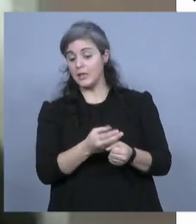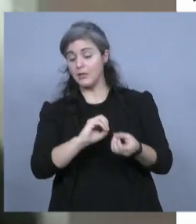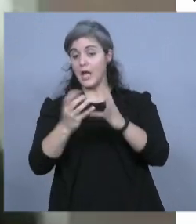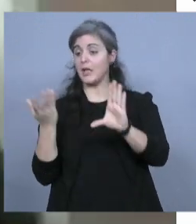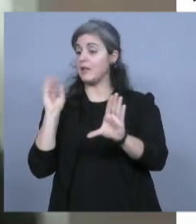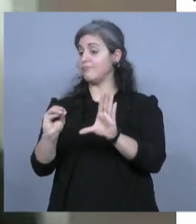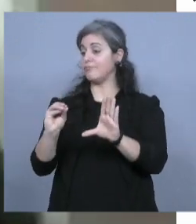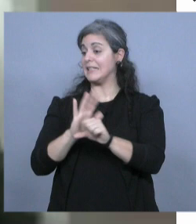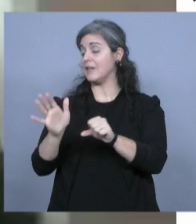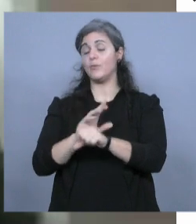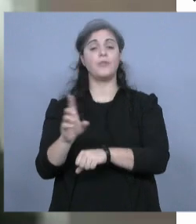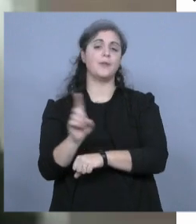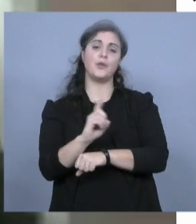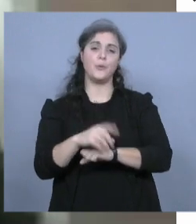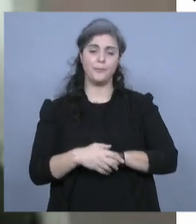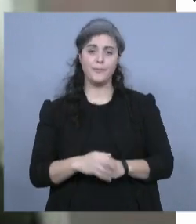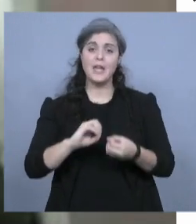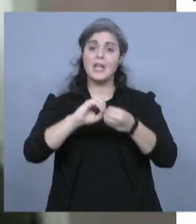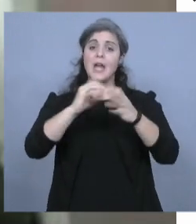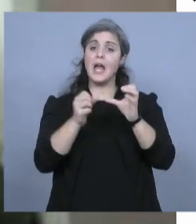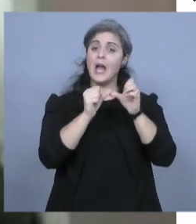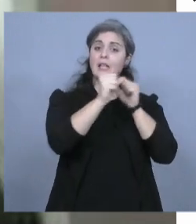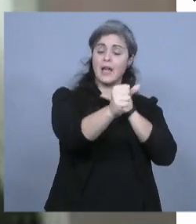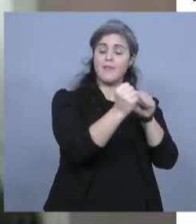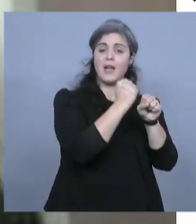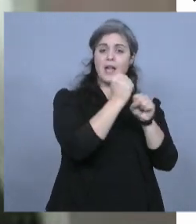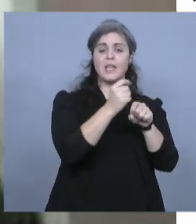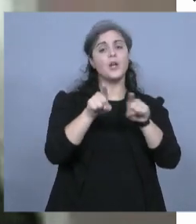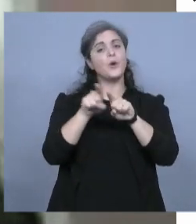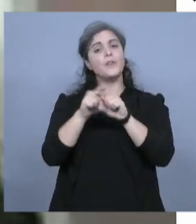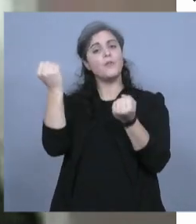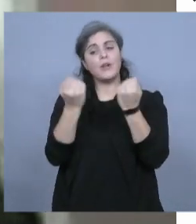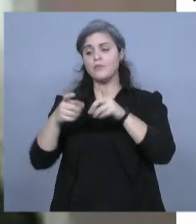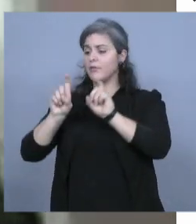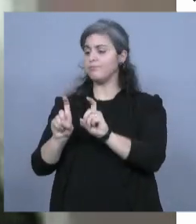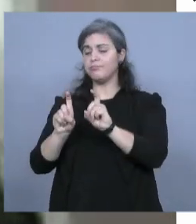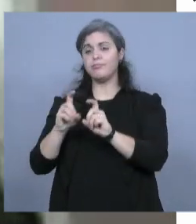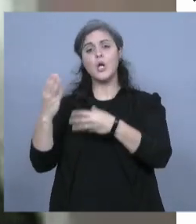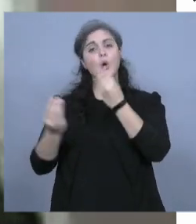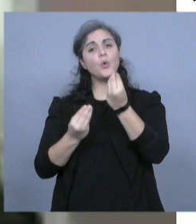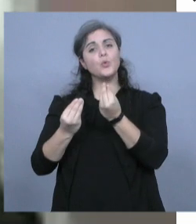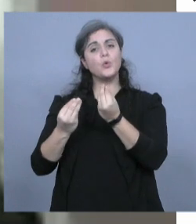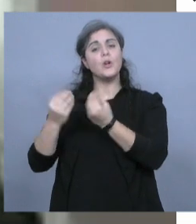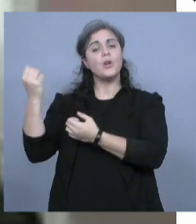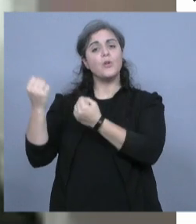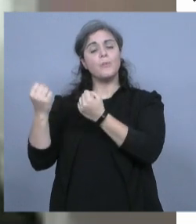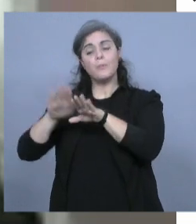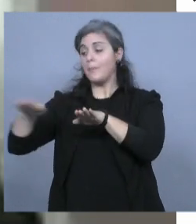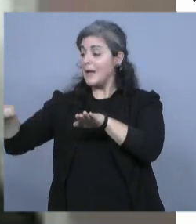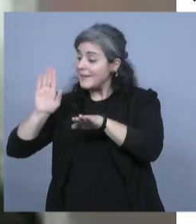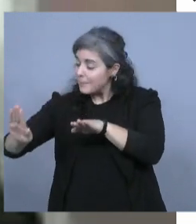Le télétravail, le covoiturage, la mutabilité des parkings et même plutôt la mutation des places de stationnement sont en revanche des leviers plus